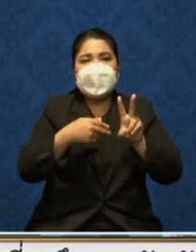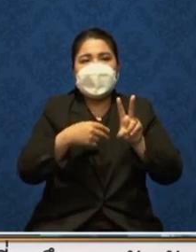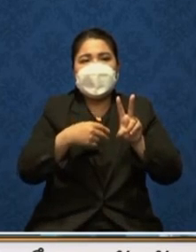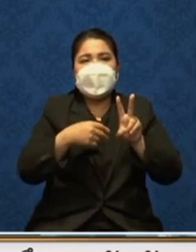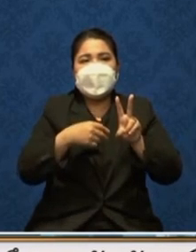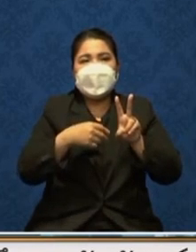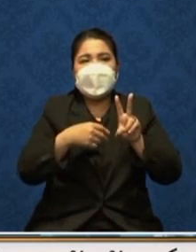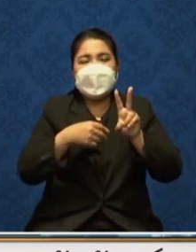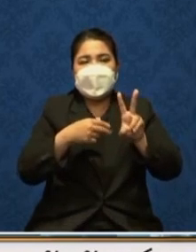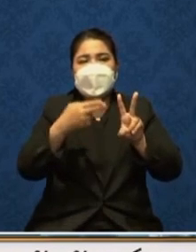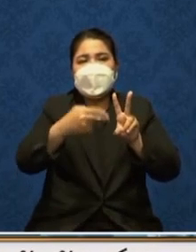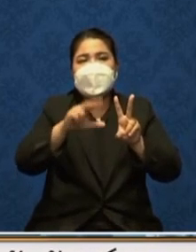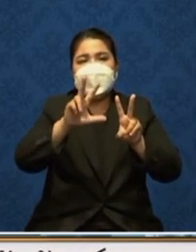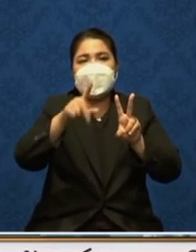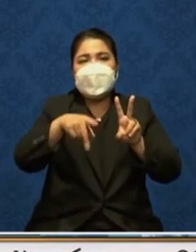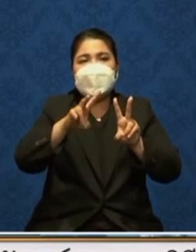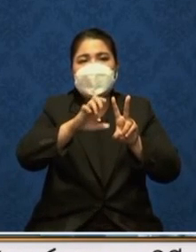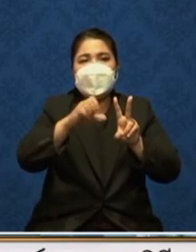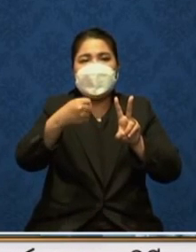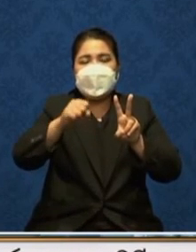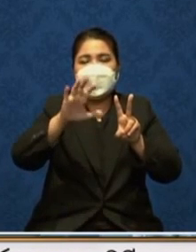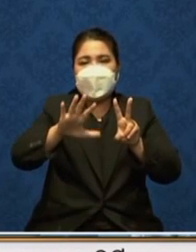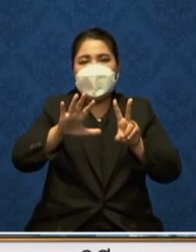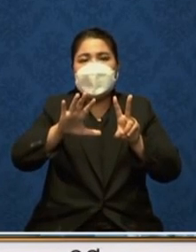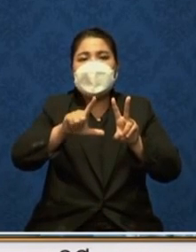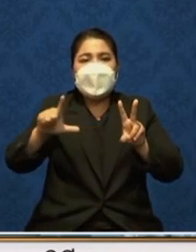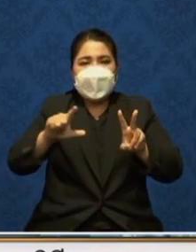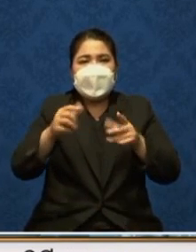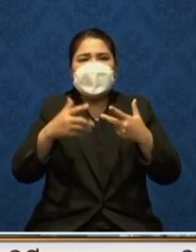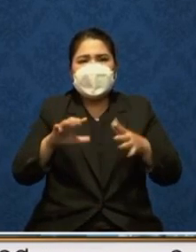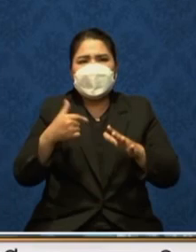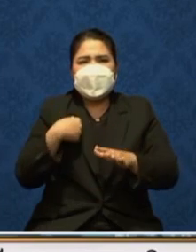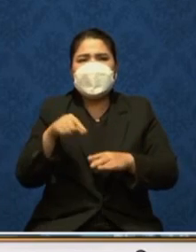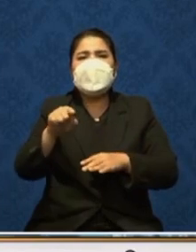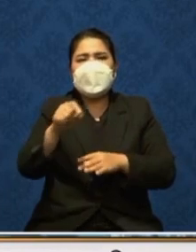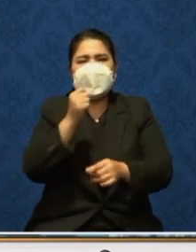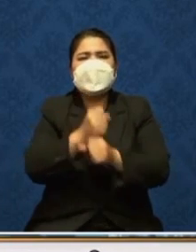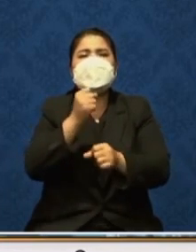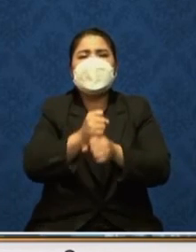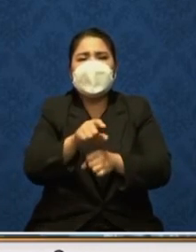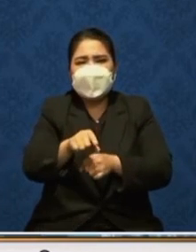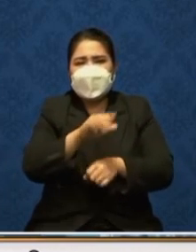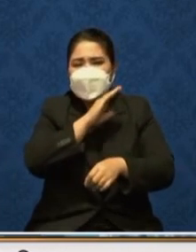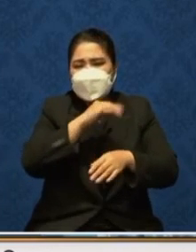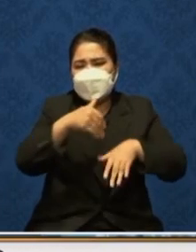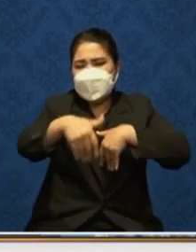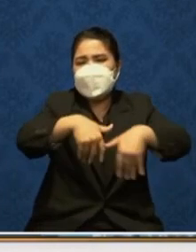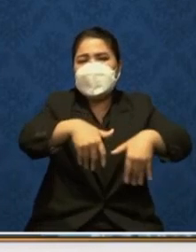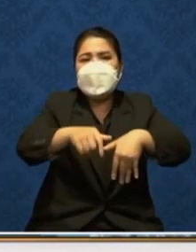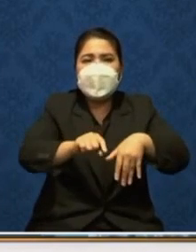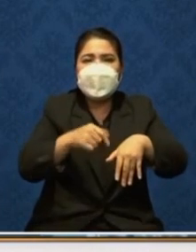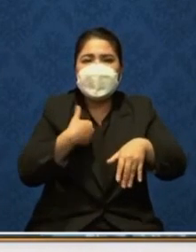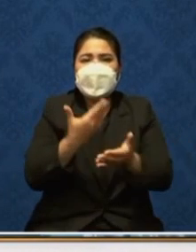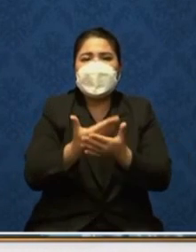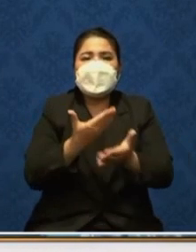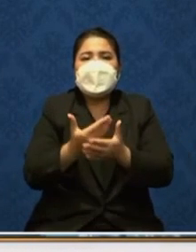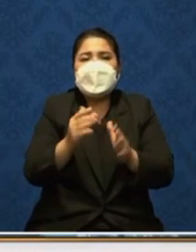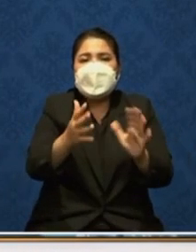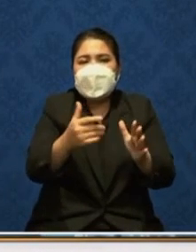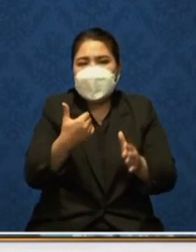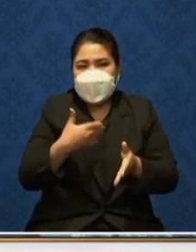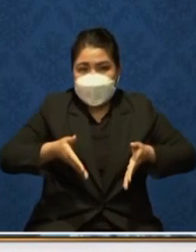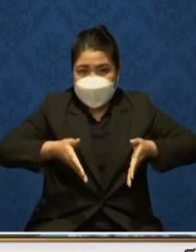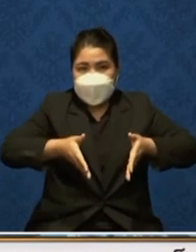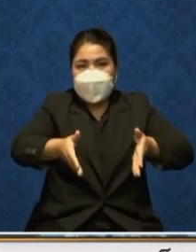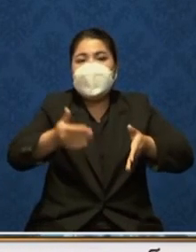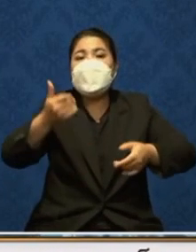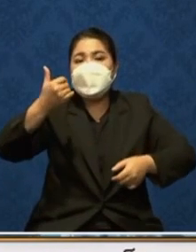นี้หาทํา หาทาไปเรื่อยขณะทท้องทินนะครับ ขาดเงินแ้แต่จะซ้มของที่มีอยู่คืถนนเขามีอยู่แล้ว